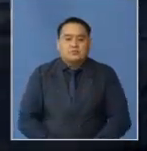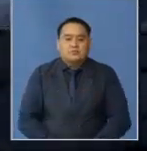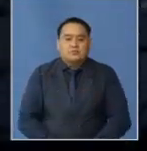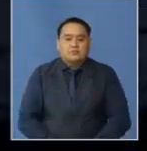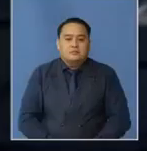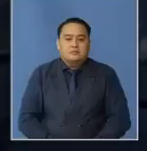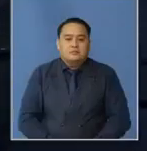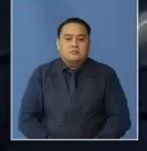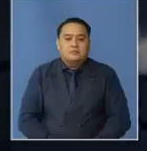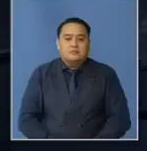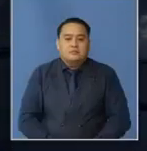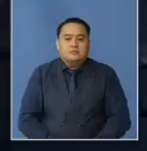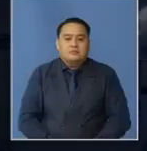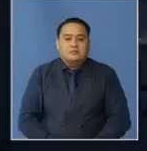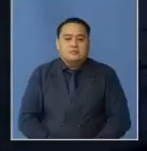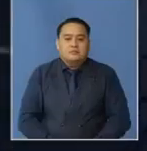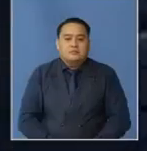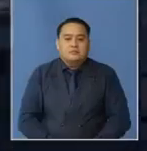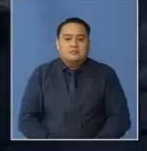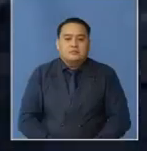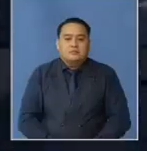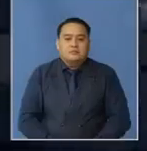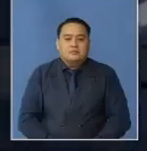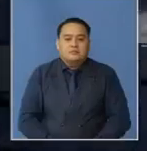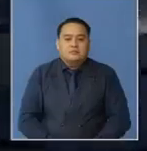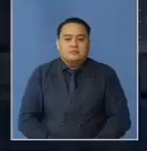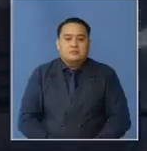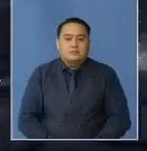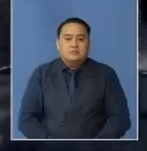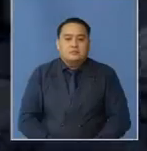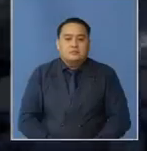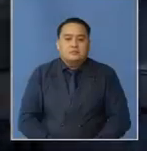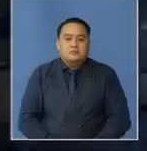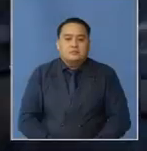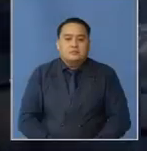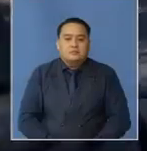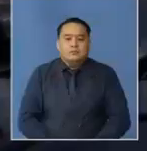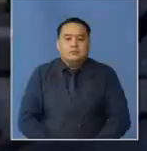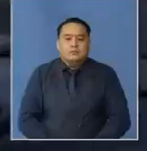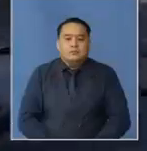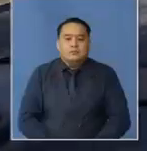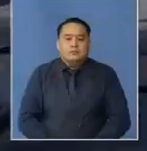Автомашина Митсубиси, за госномером 892. Право прижимаемся, пропускаем спецтранспорт.